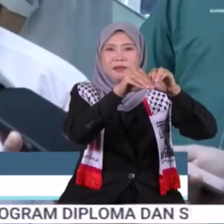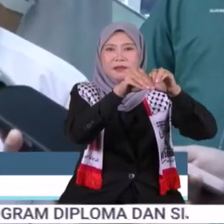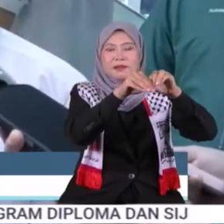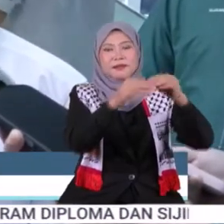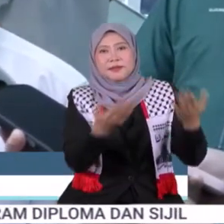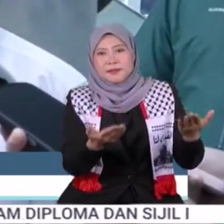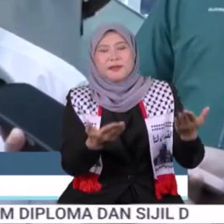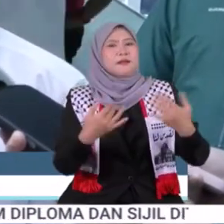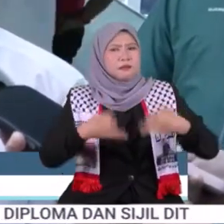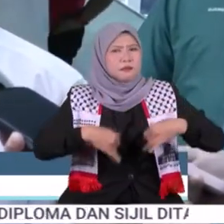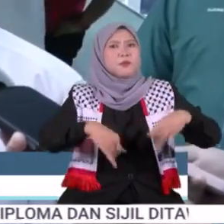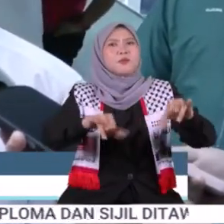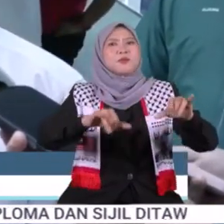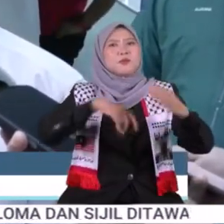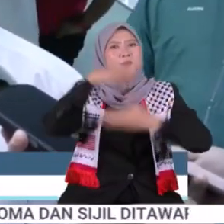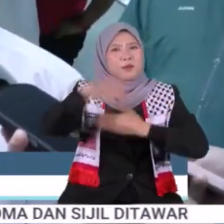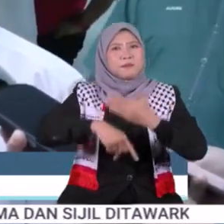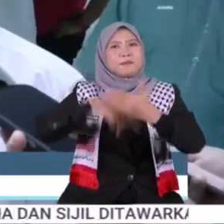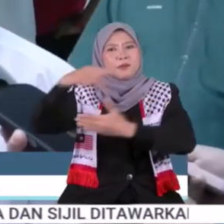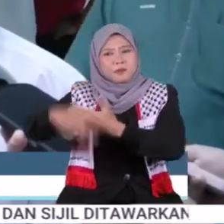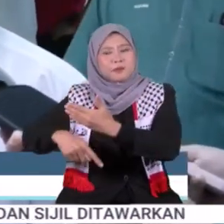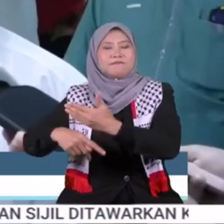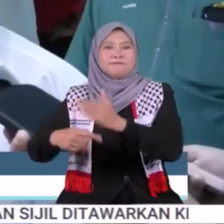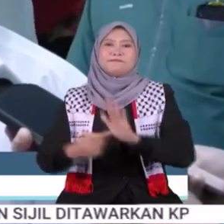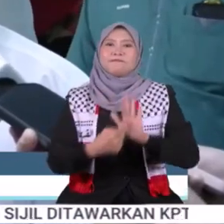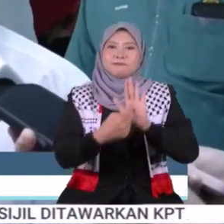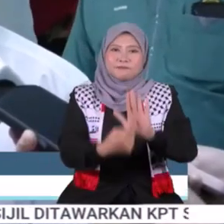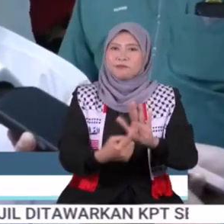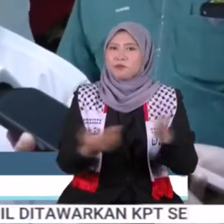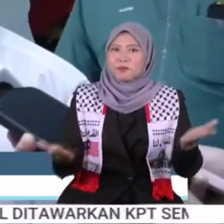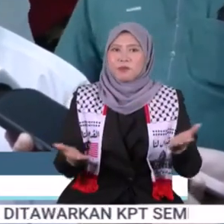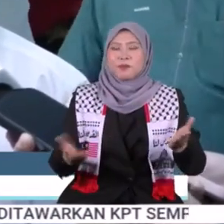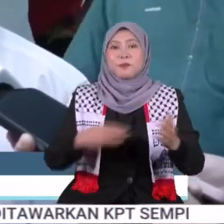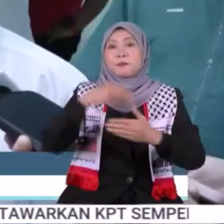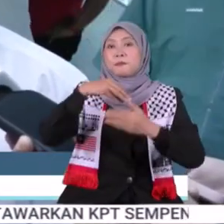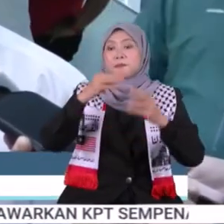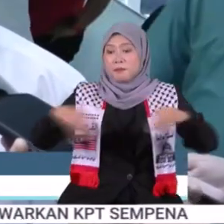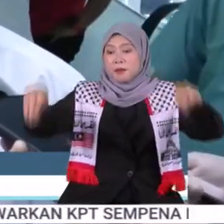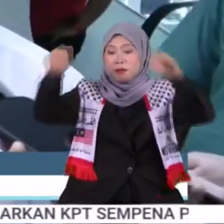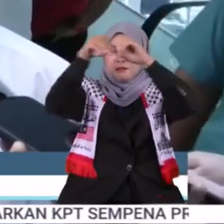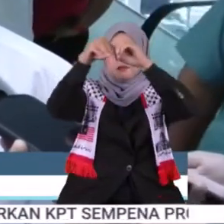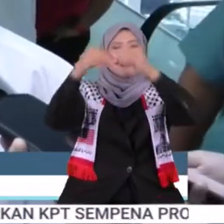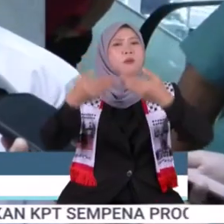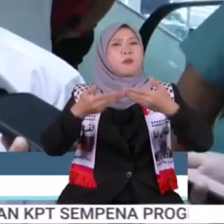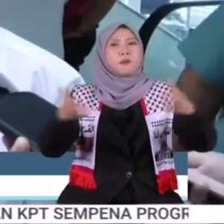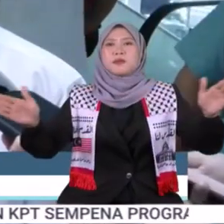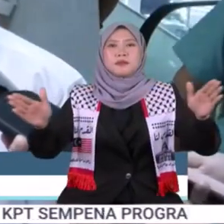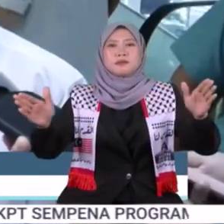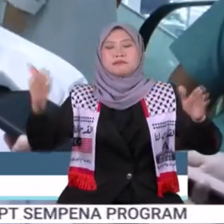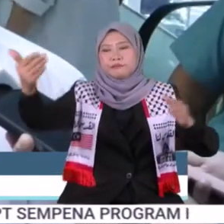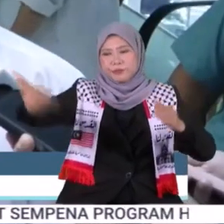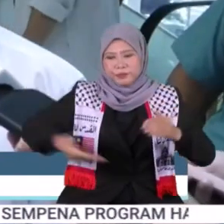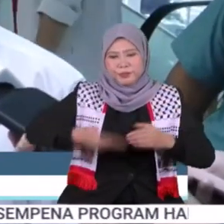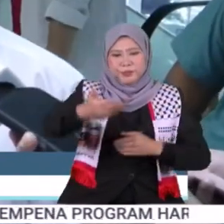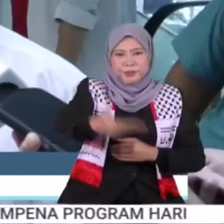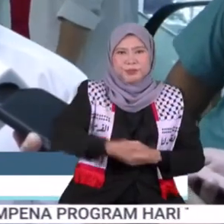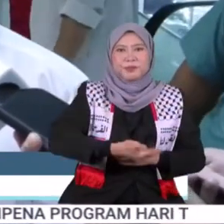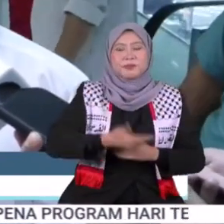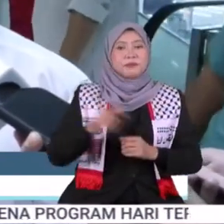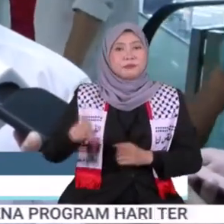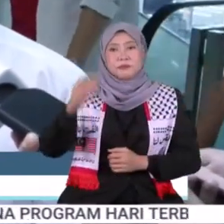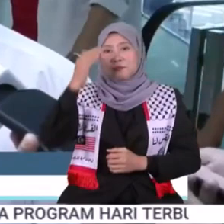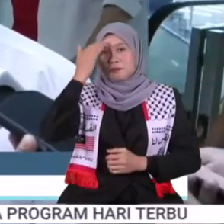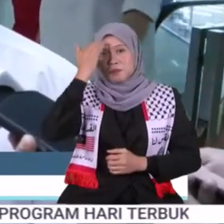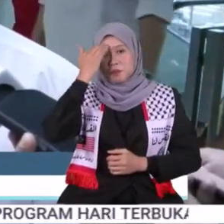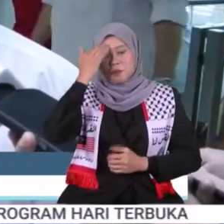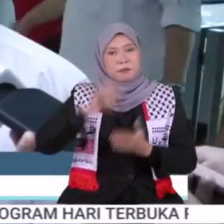terus melaksanakan program-program ini bagi menunjukkan bahawa masjid sentiasa terbuka kepada pihak luar dan sentiasa peka